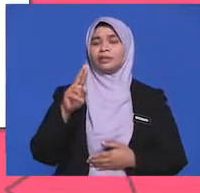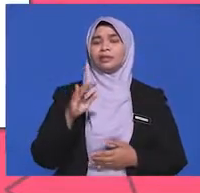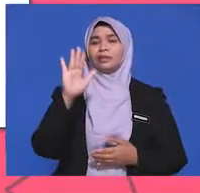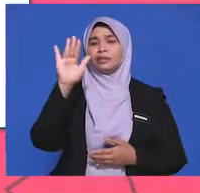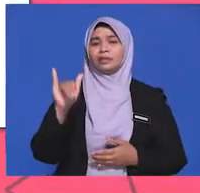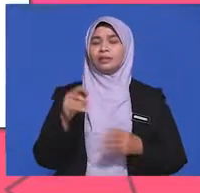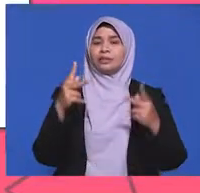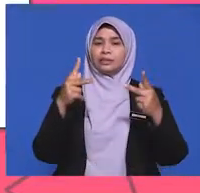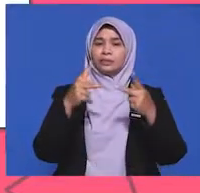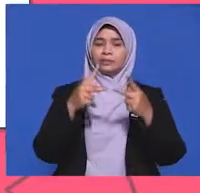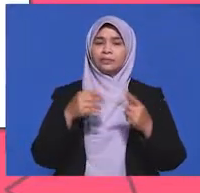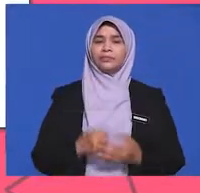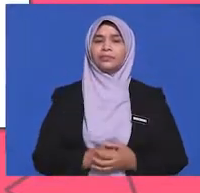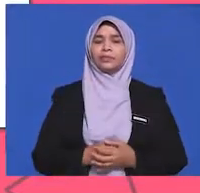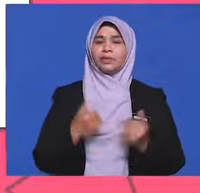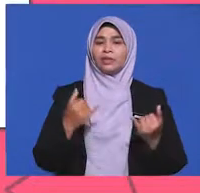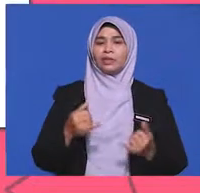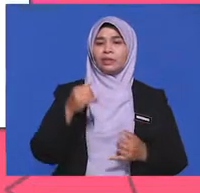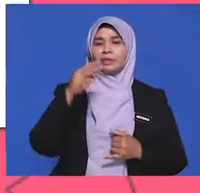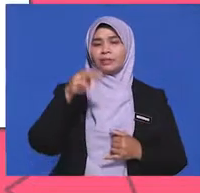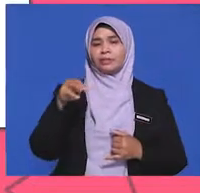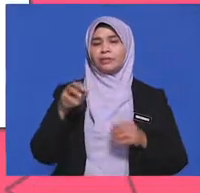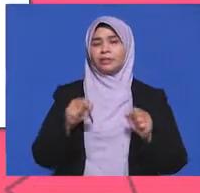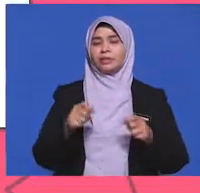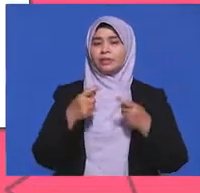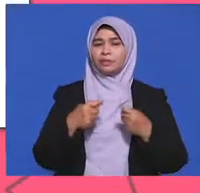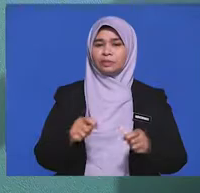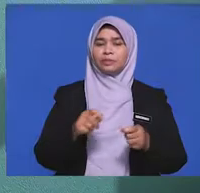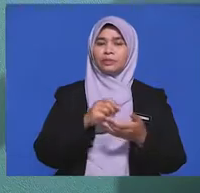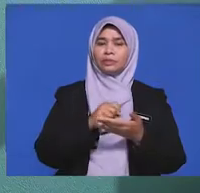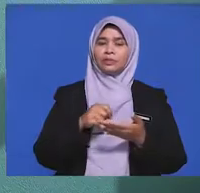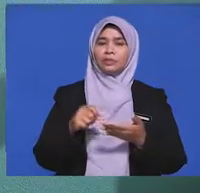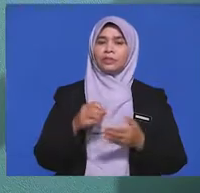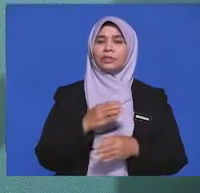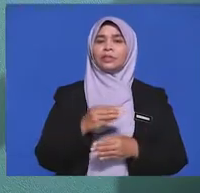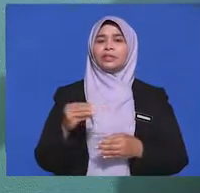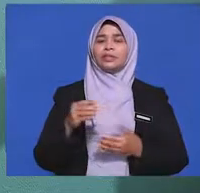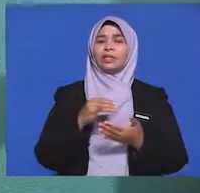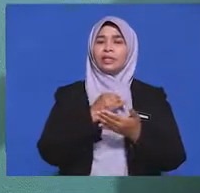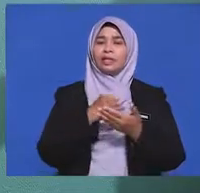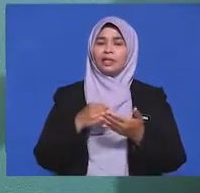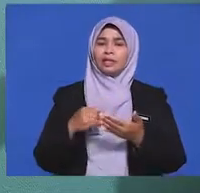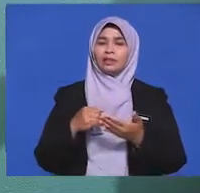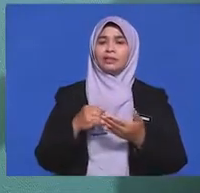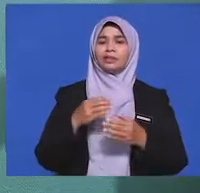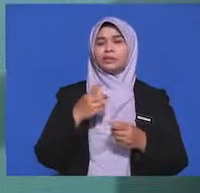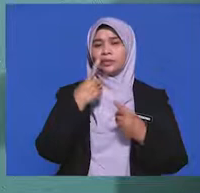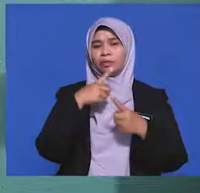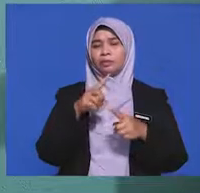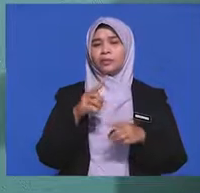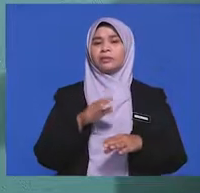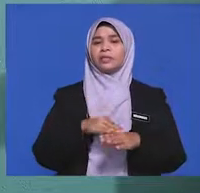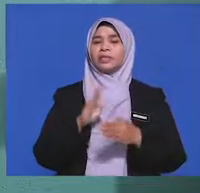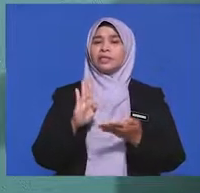menulis sudokod dan melakar carta alir yang bersesuaian. Sekarang, murid-murid boleh